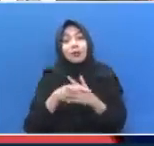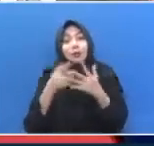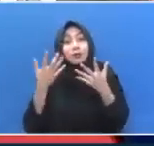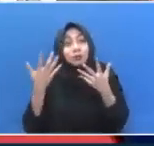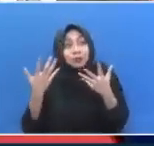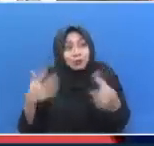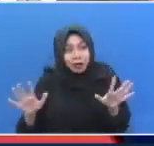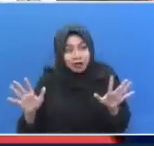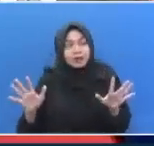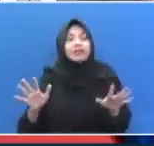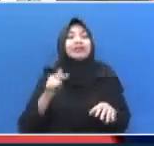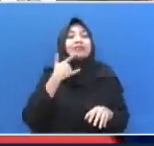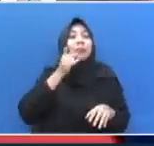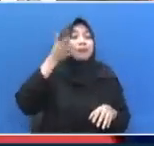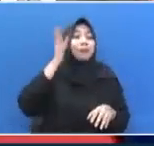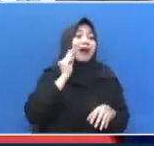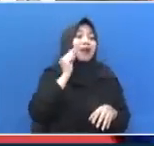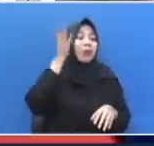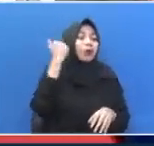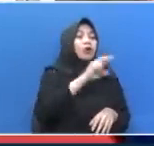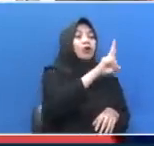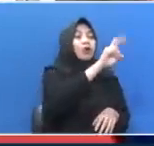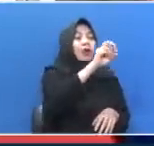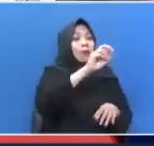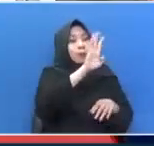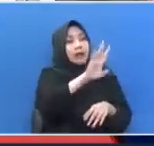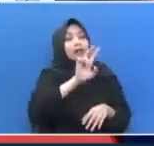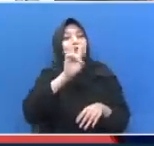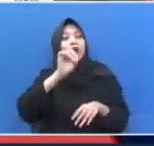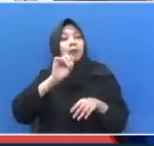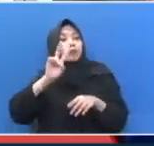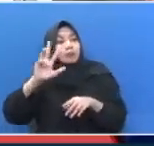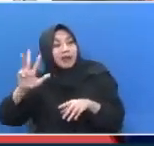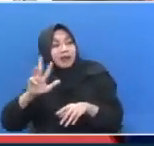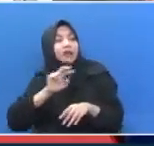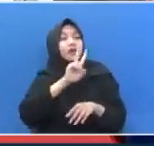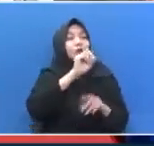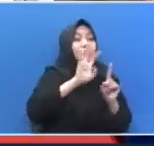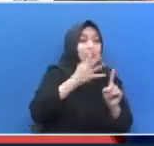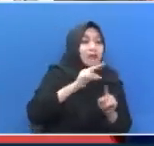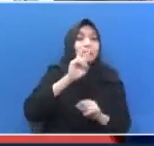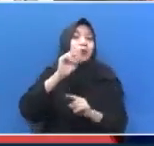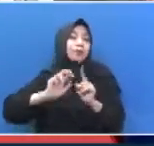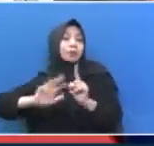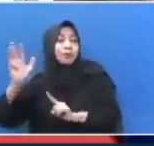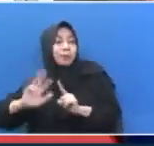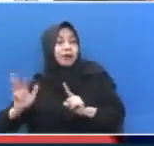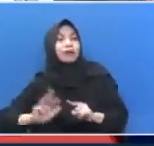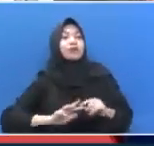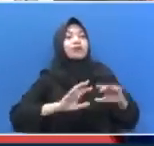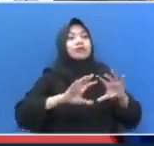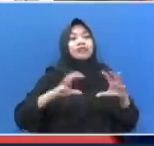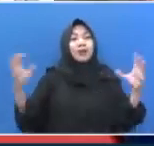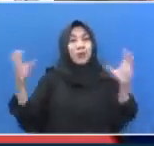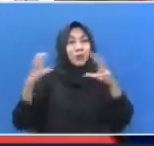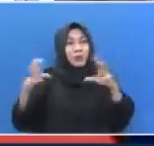baik 2004-2009 2014 dan 2009 kemarin biasanya pihak-pihak yang saling bersih